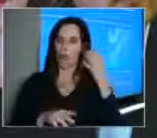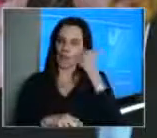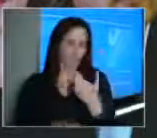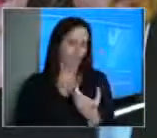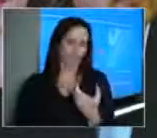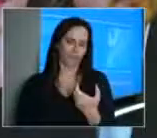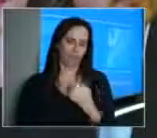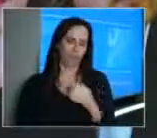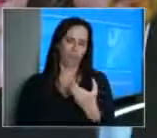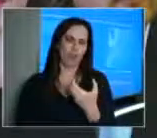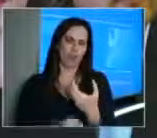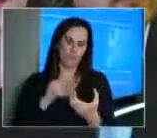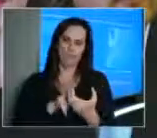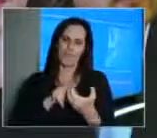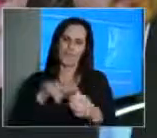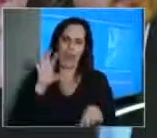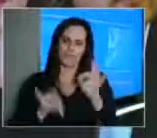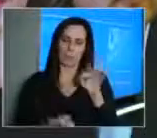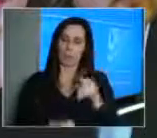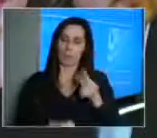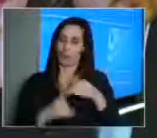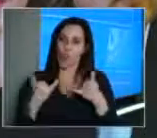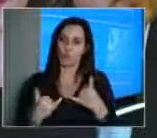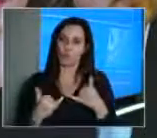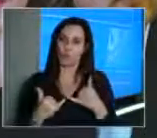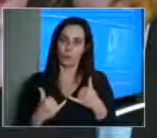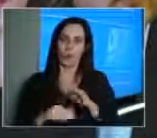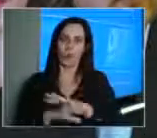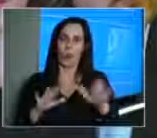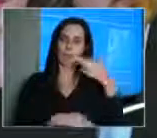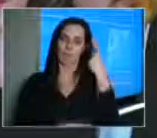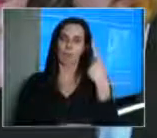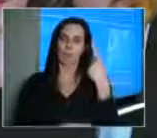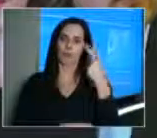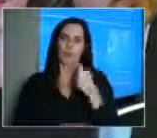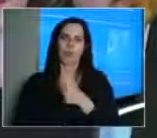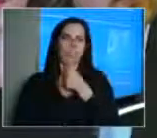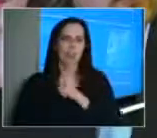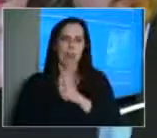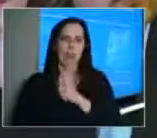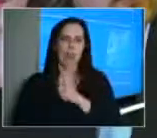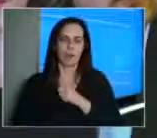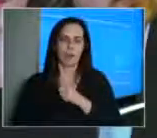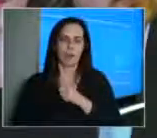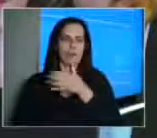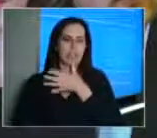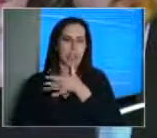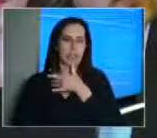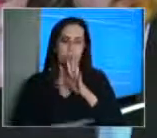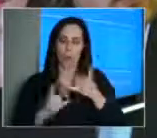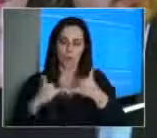הטלפון לשבת בבית ולהצביע משם, קיים היום באופן רשמי רק במדינה אחת, באסטוניה, שהיא מדינה מאוד מתקדמת